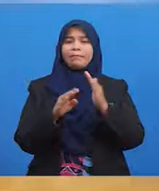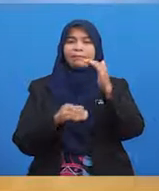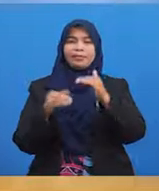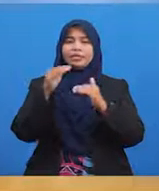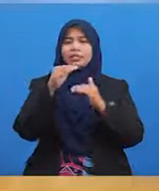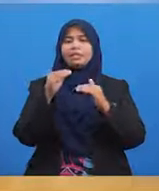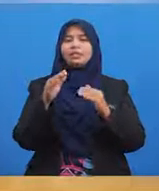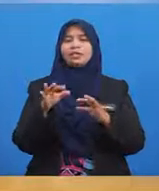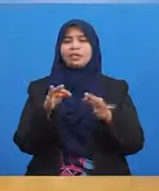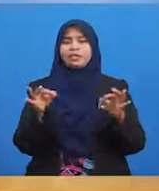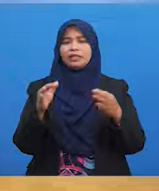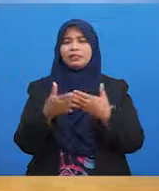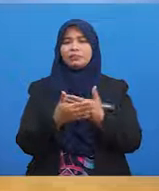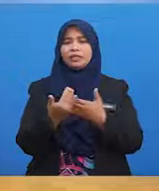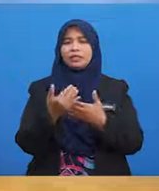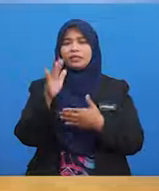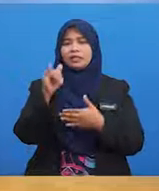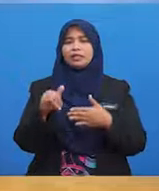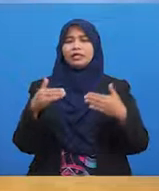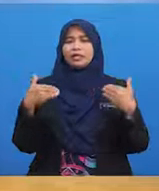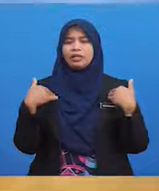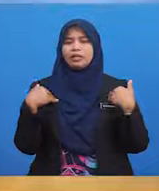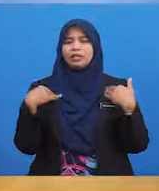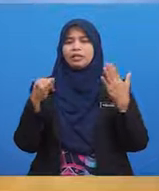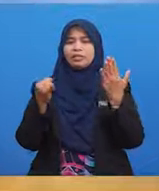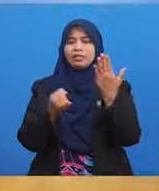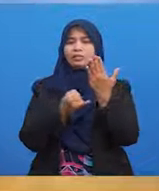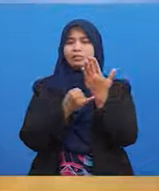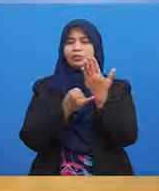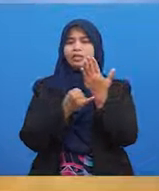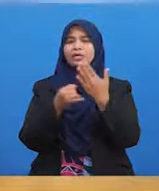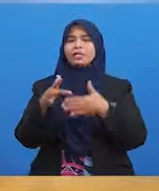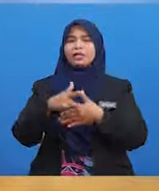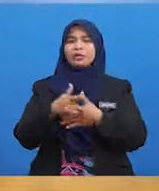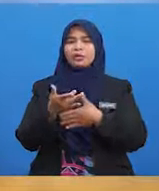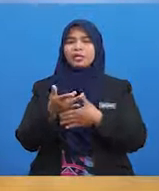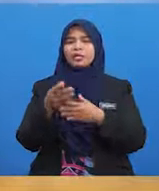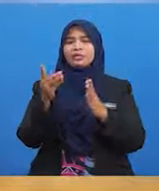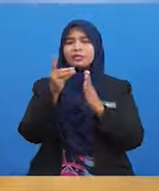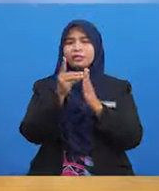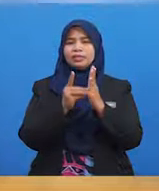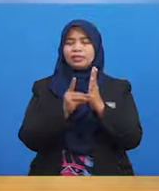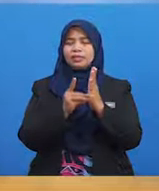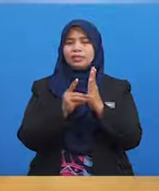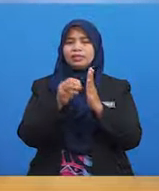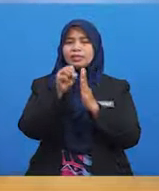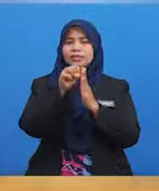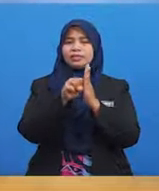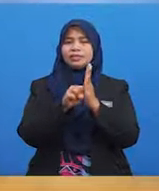ayat mudah yang mengandungi imbuhan awalan di